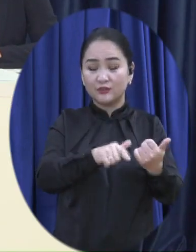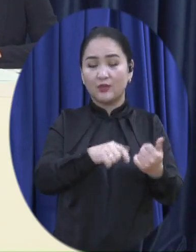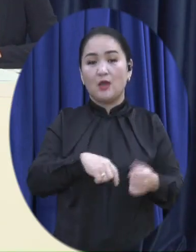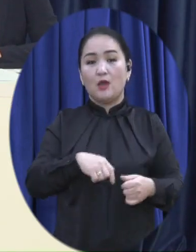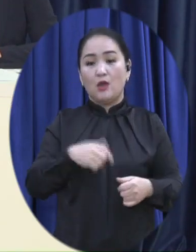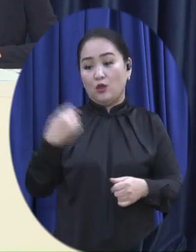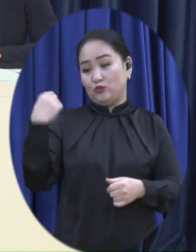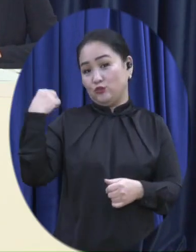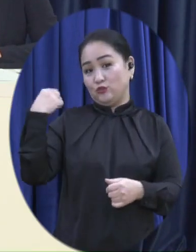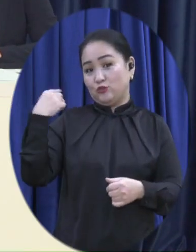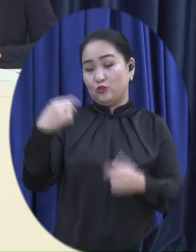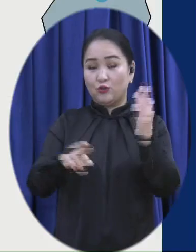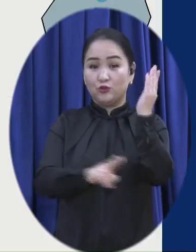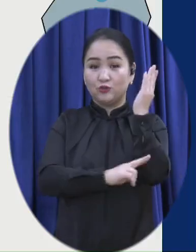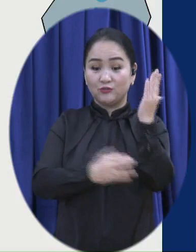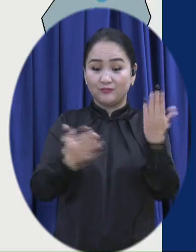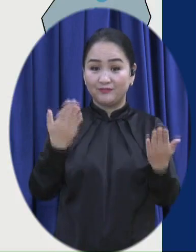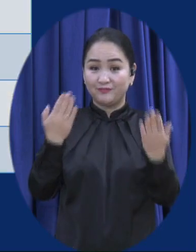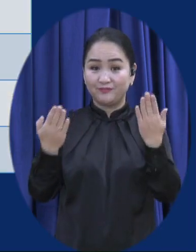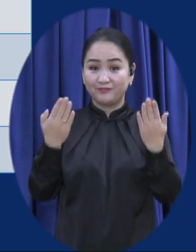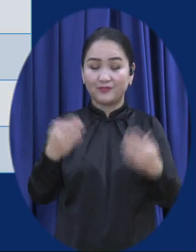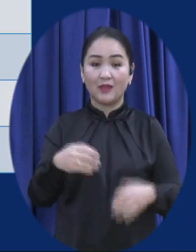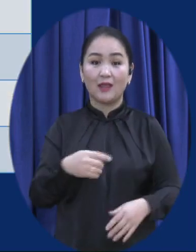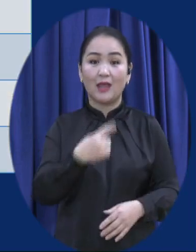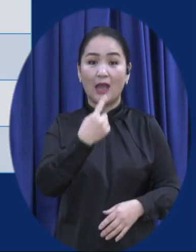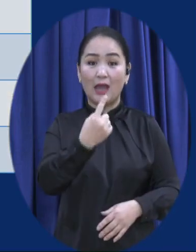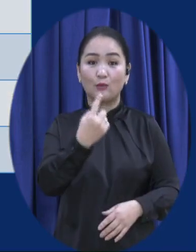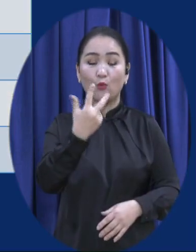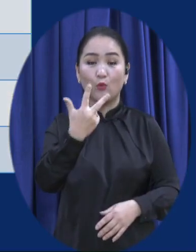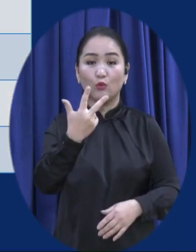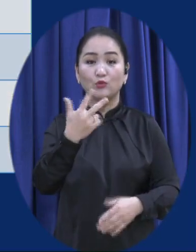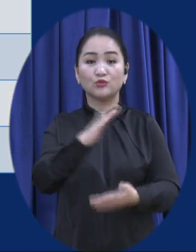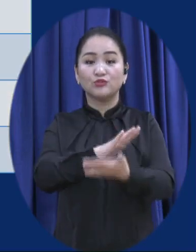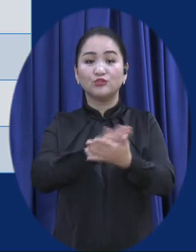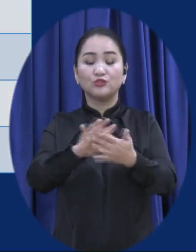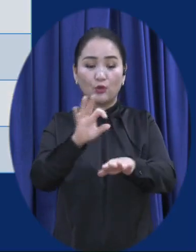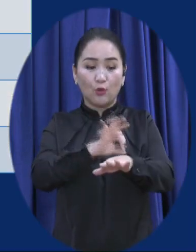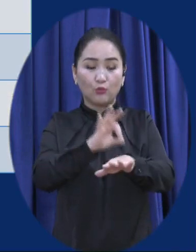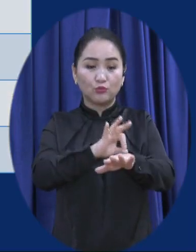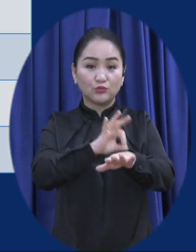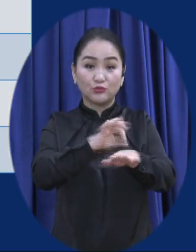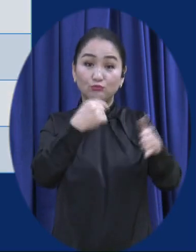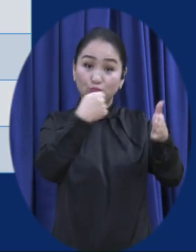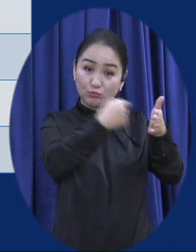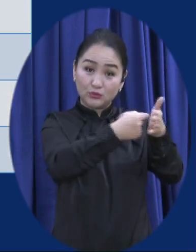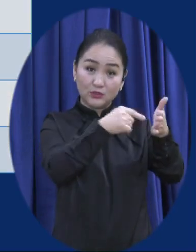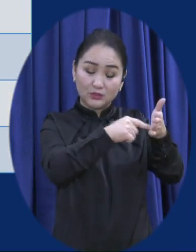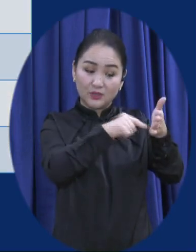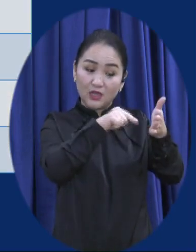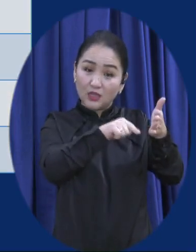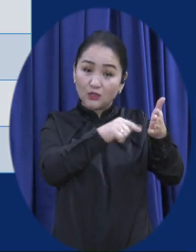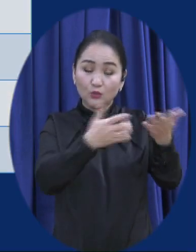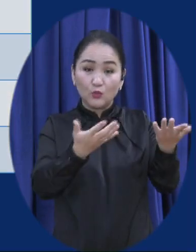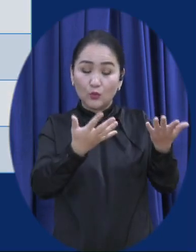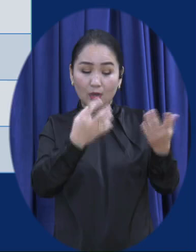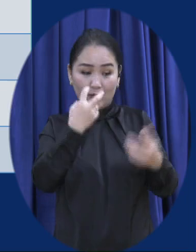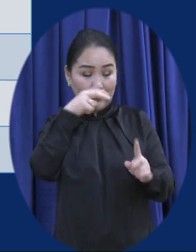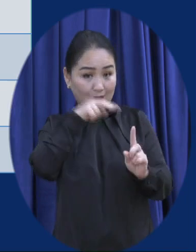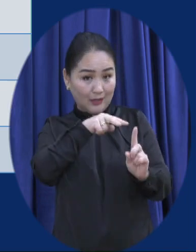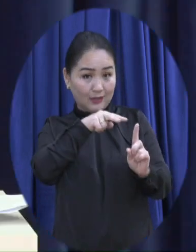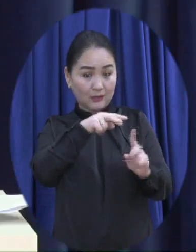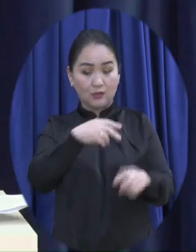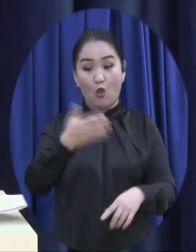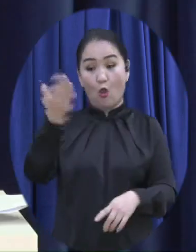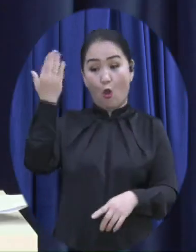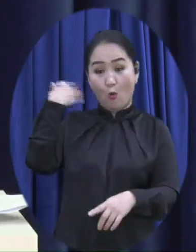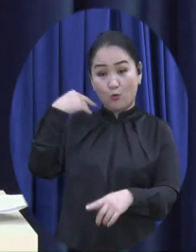одоо өдрөөс харьцуулах юм бол 13 одоо шин тохиолдол бол бүртгэгдсэн. За энэ тохиолдлуудыг харж байхад дандаа урд нь